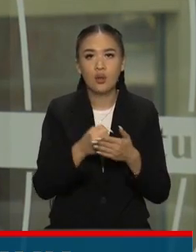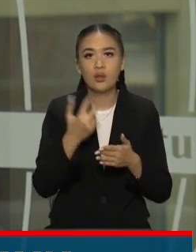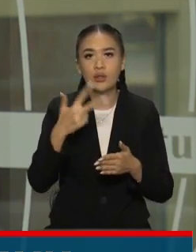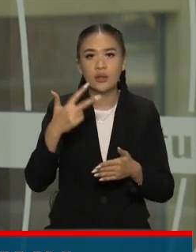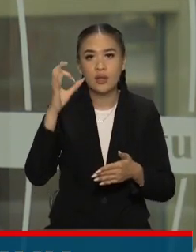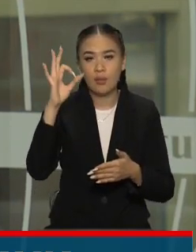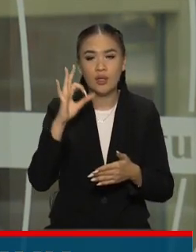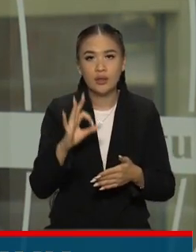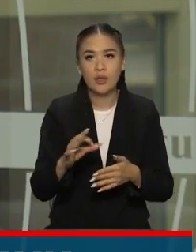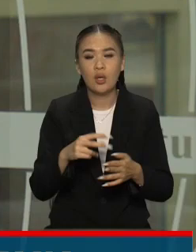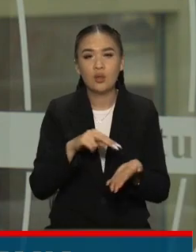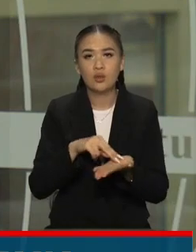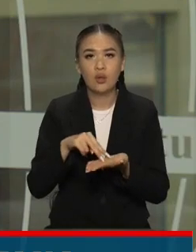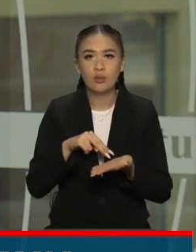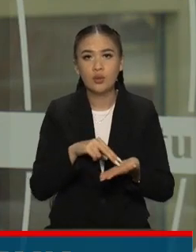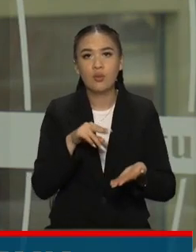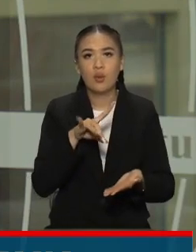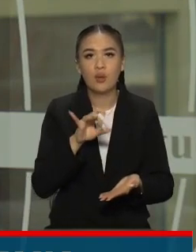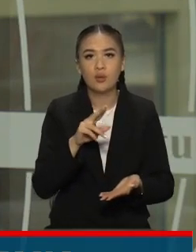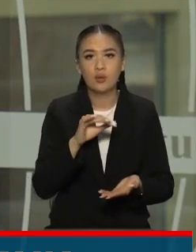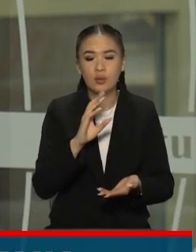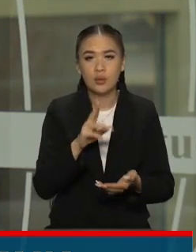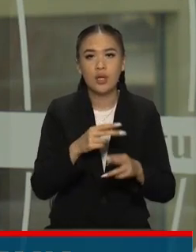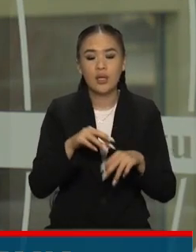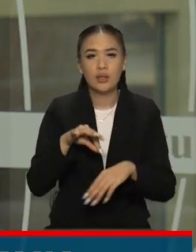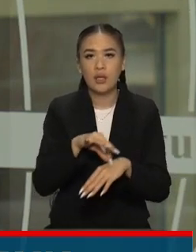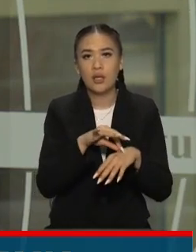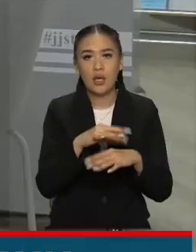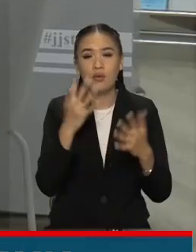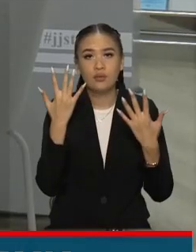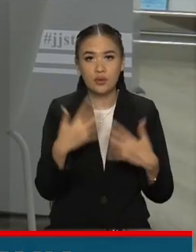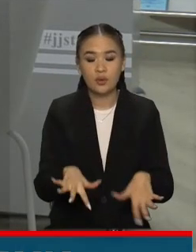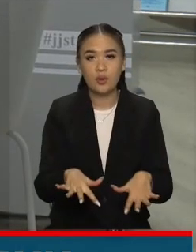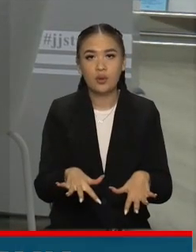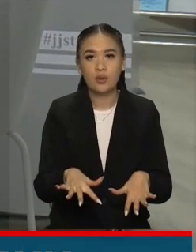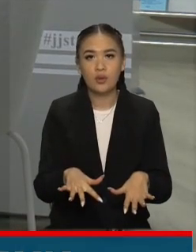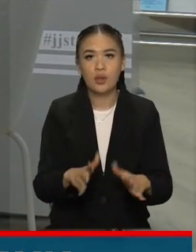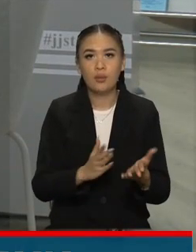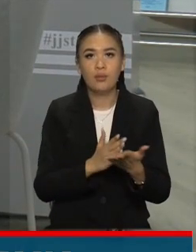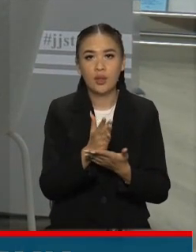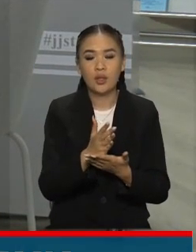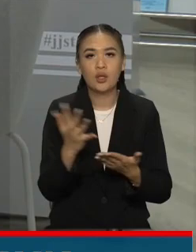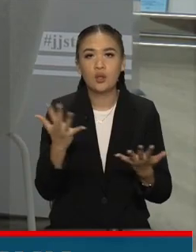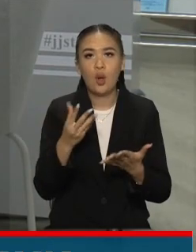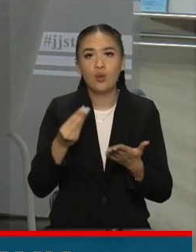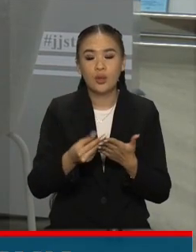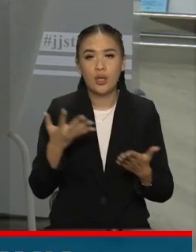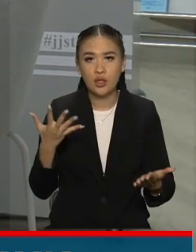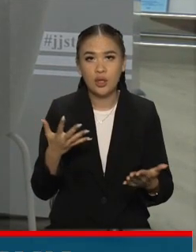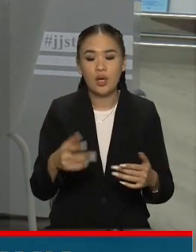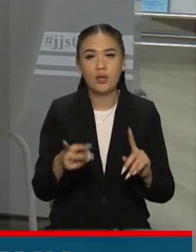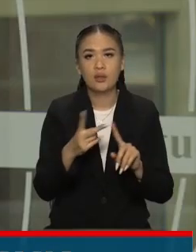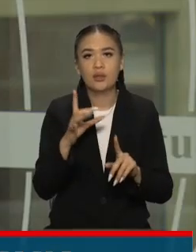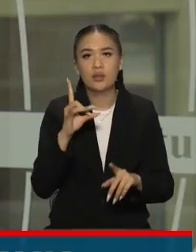от стоимости данного продукта. Износ этой техники приводит к чему? Первое, удорожание, второе, это срыв